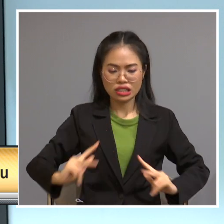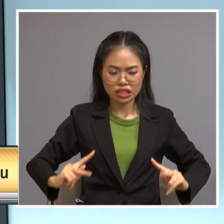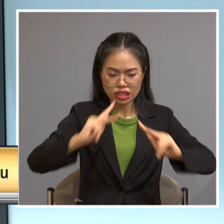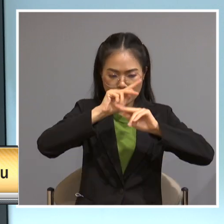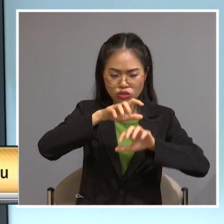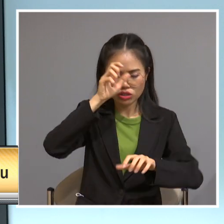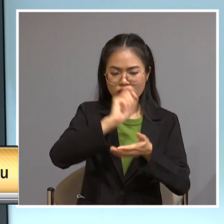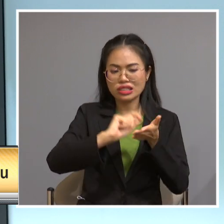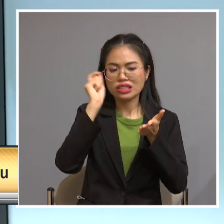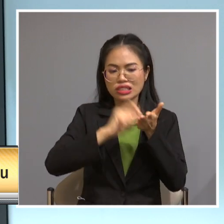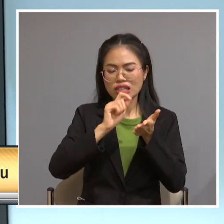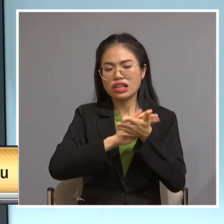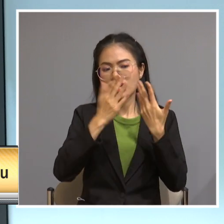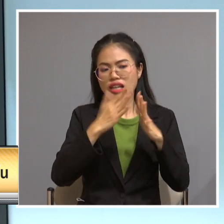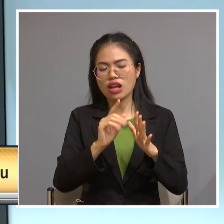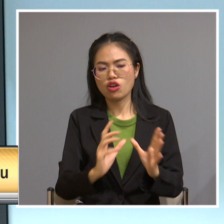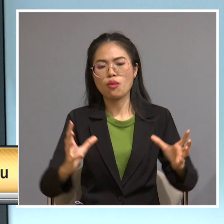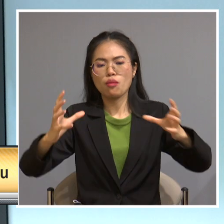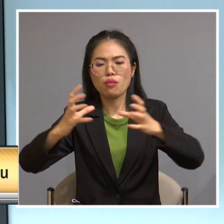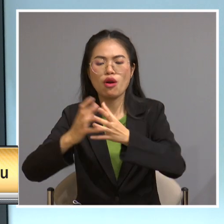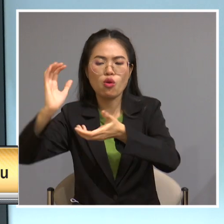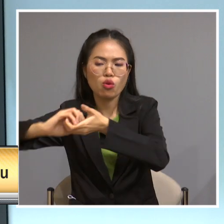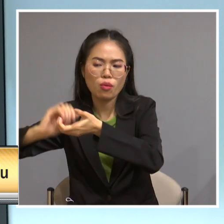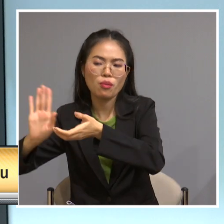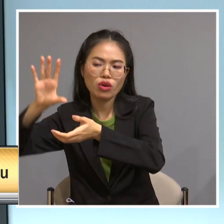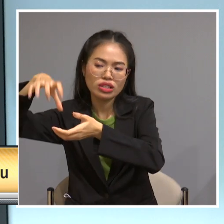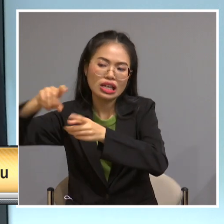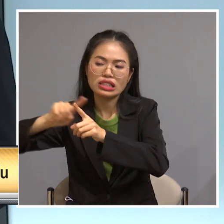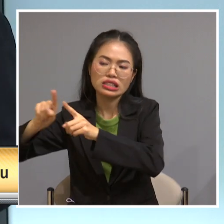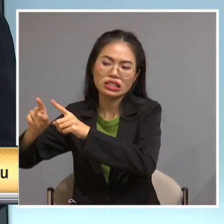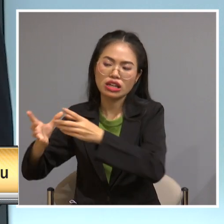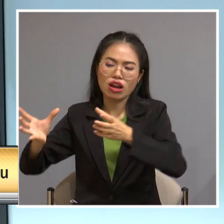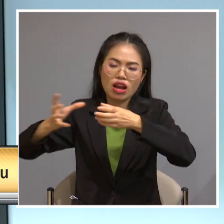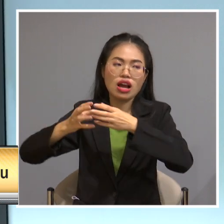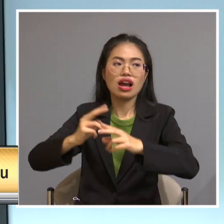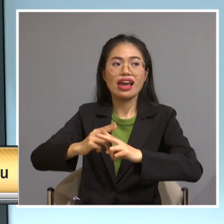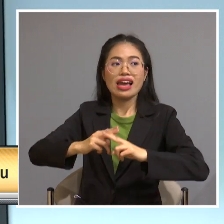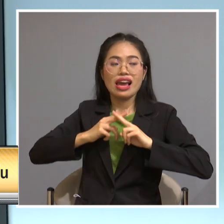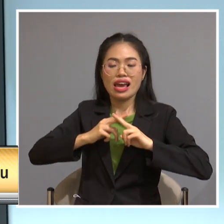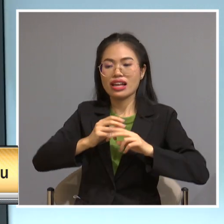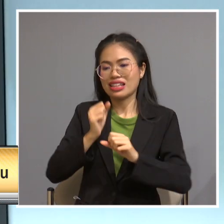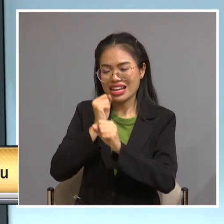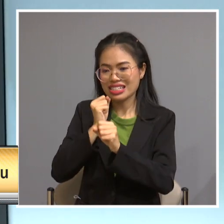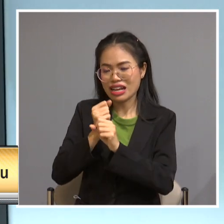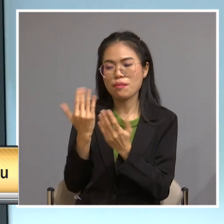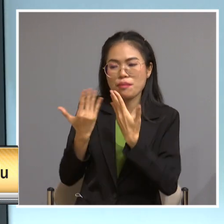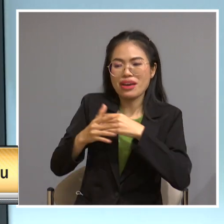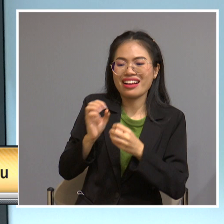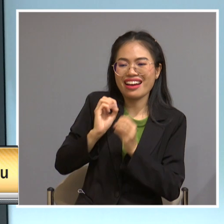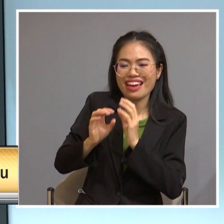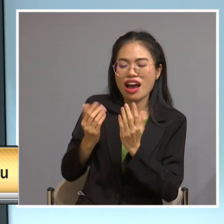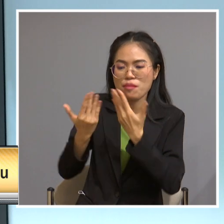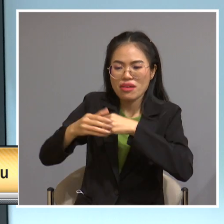เพระนะ.